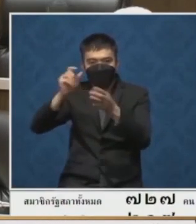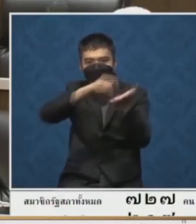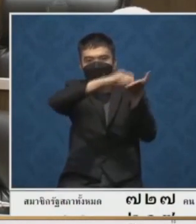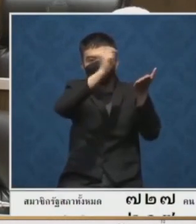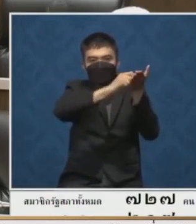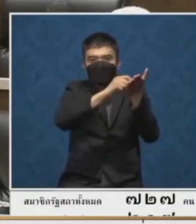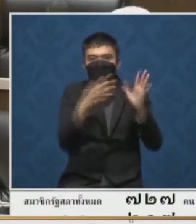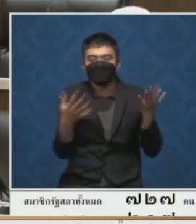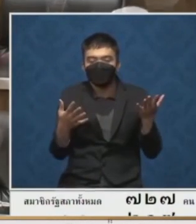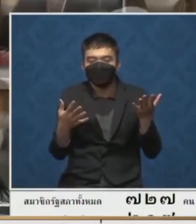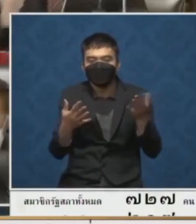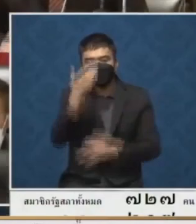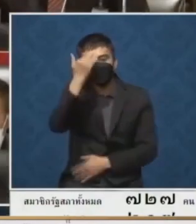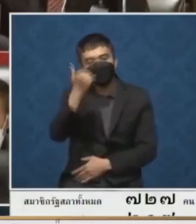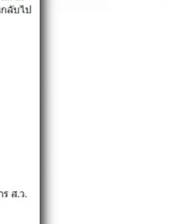เย็ใจด้วยการ